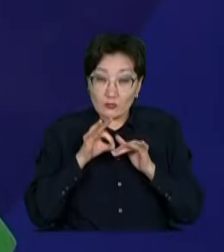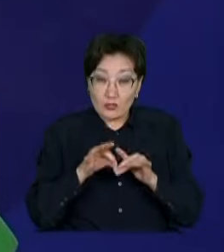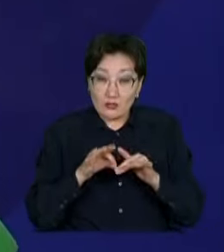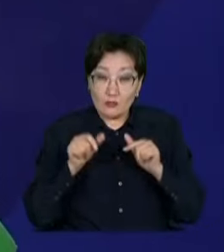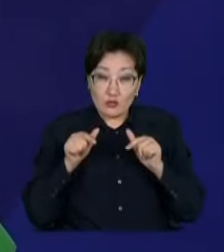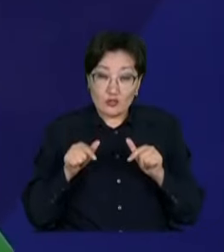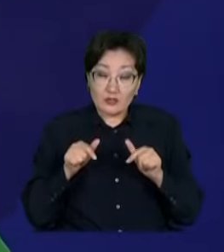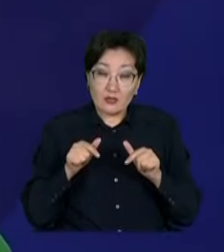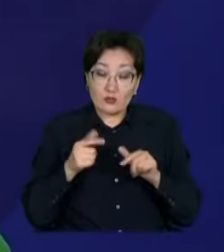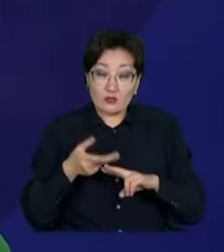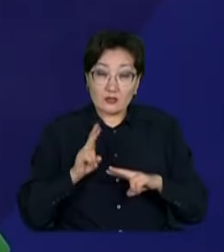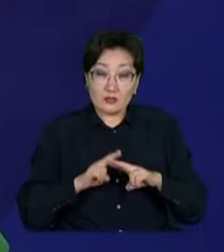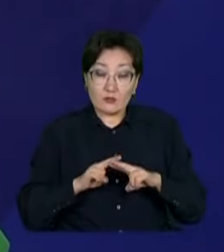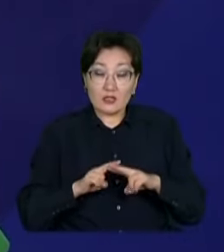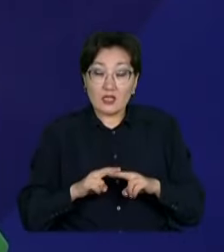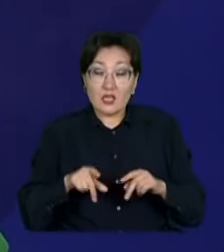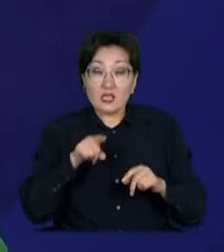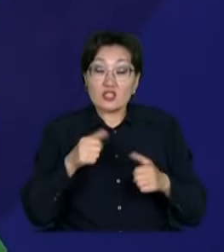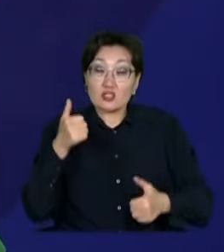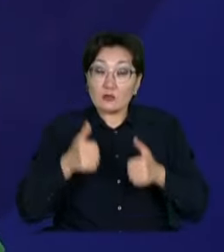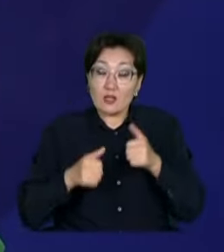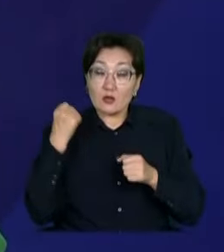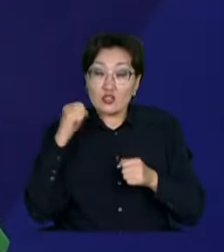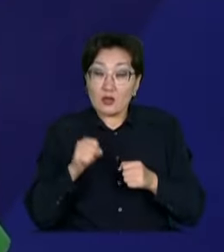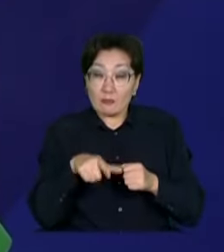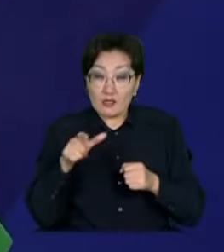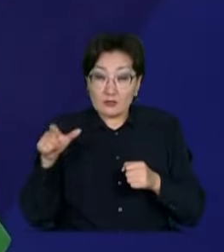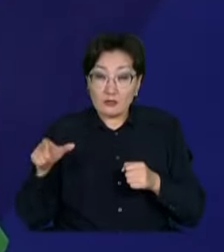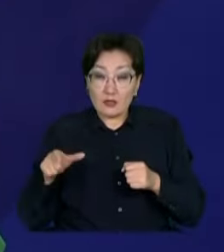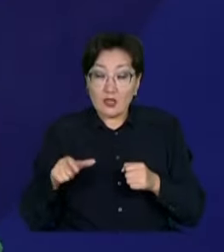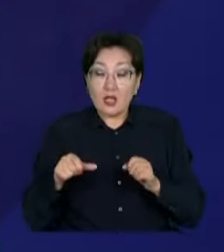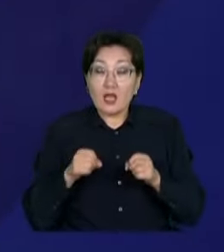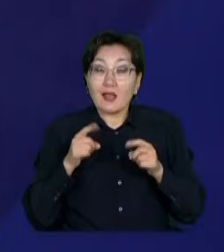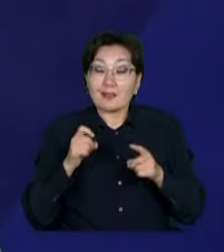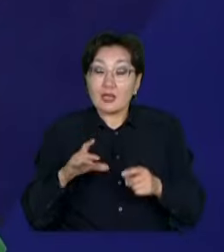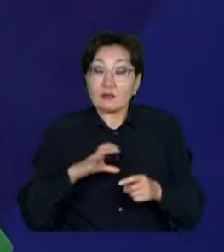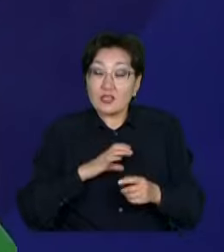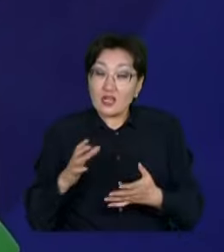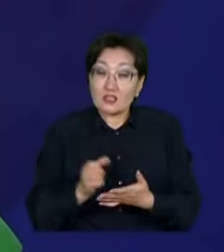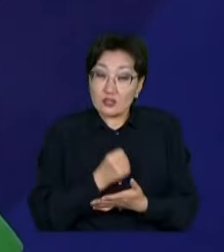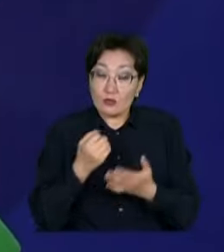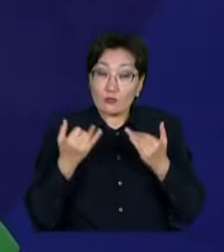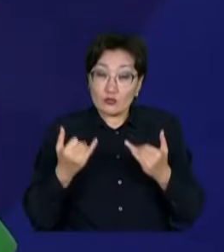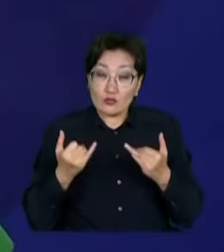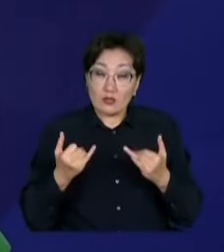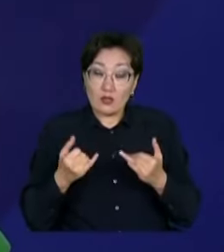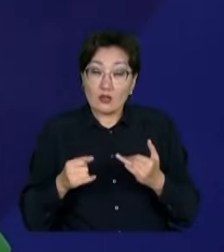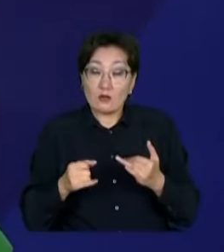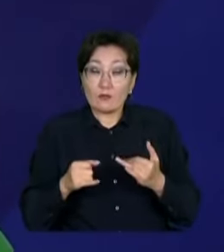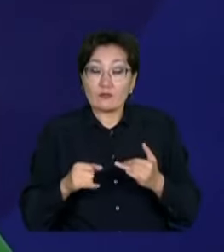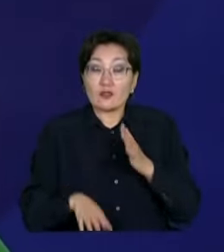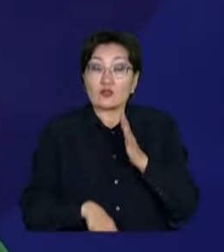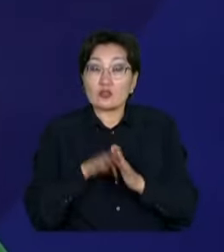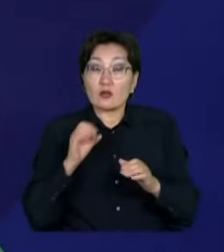бұл жерде енді осы аталған жарыстардың жеңімпаздары, алтын медаль иегерлері бүгін үздік студент спортшы